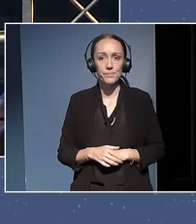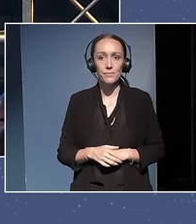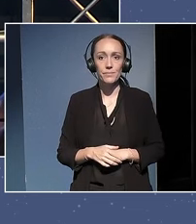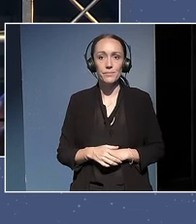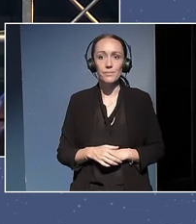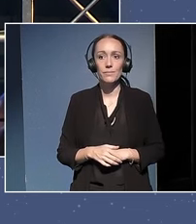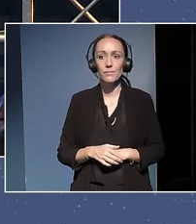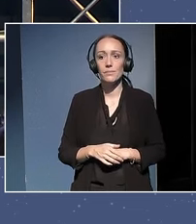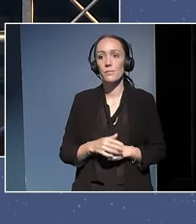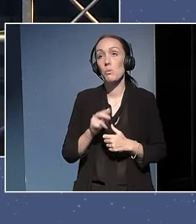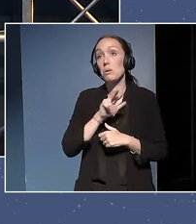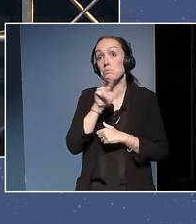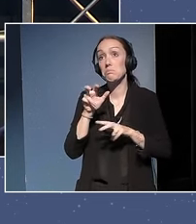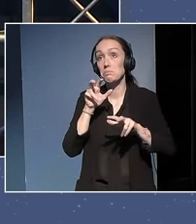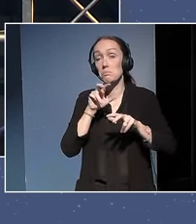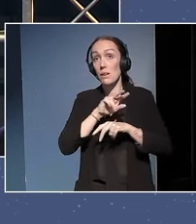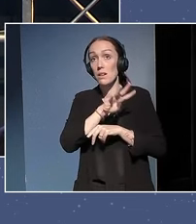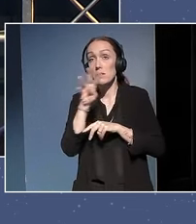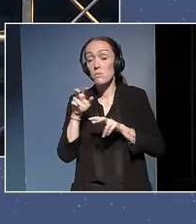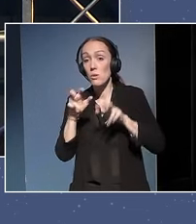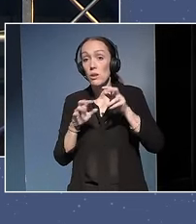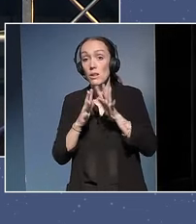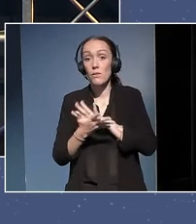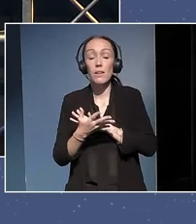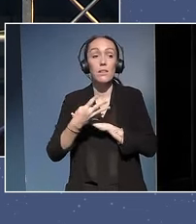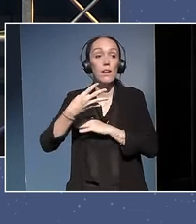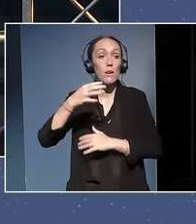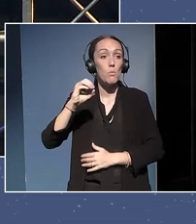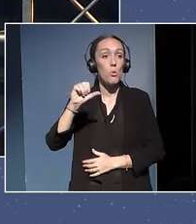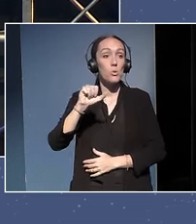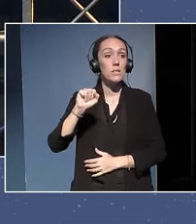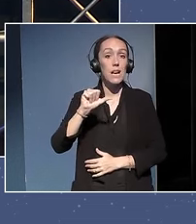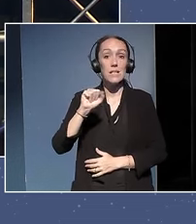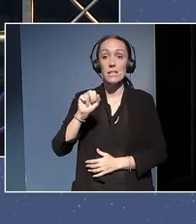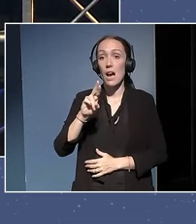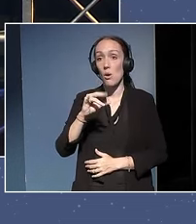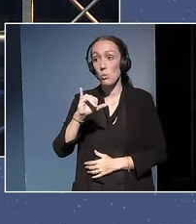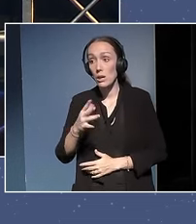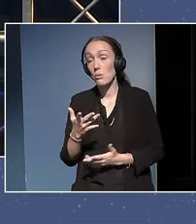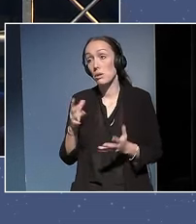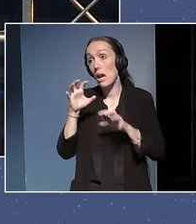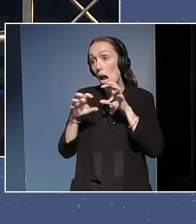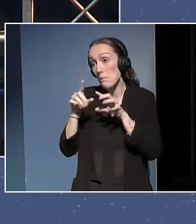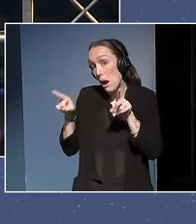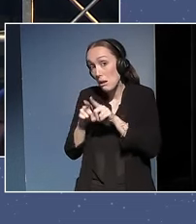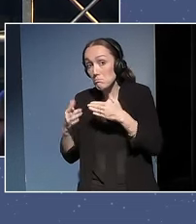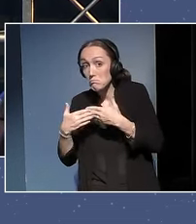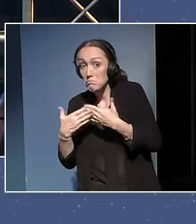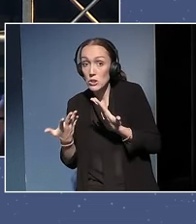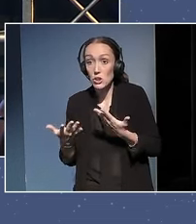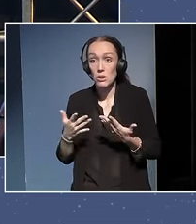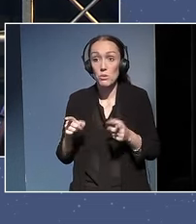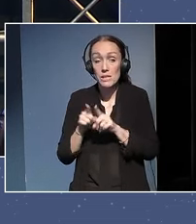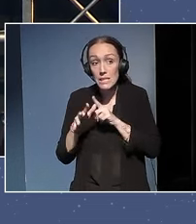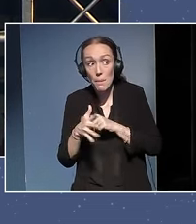G mosasauri Esatto magari sarebbero avvicinati di più a questo tipo di animale Vai altre